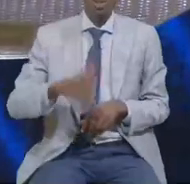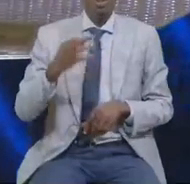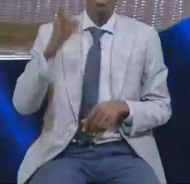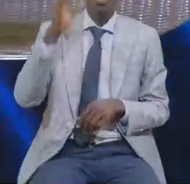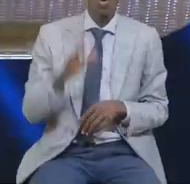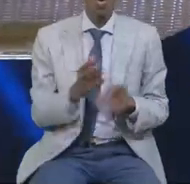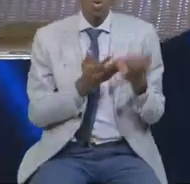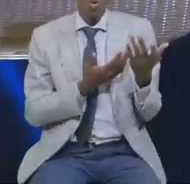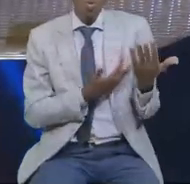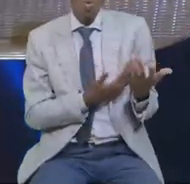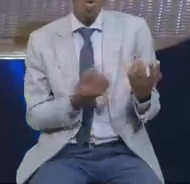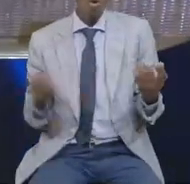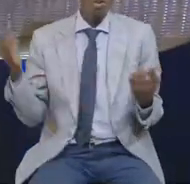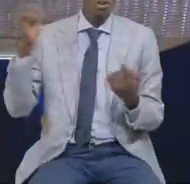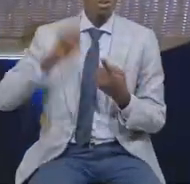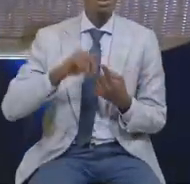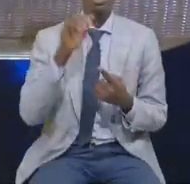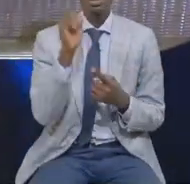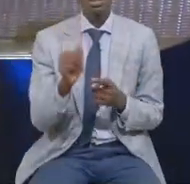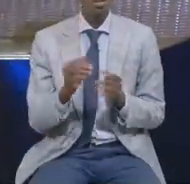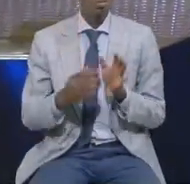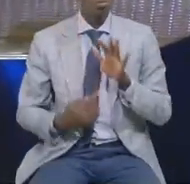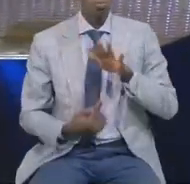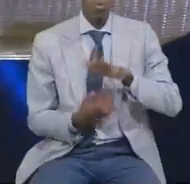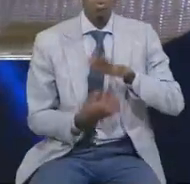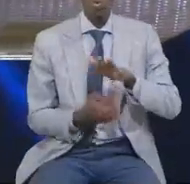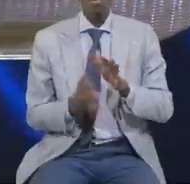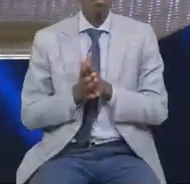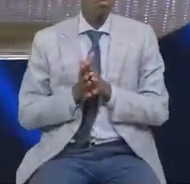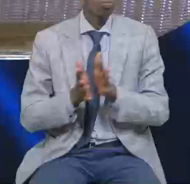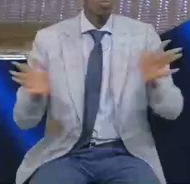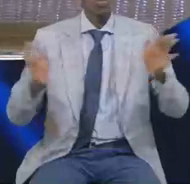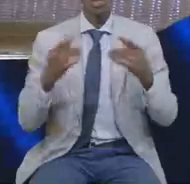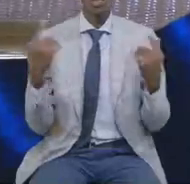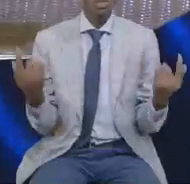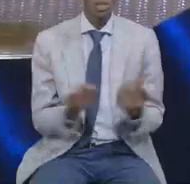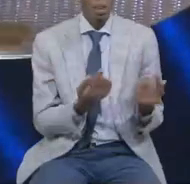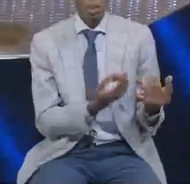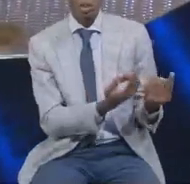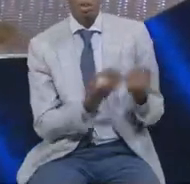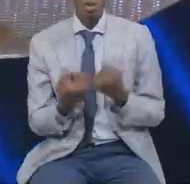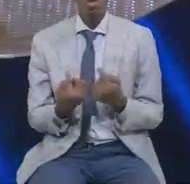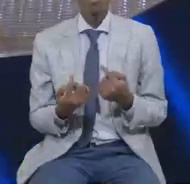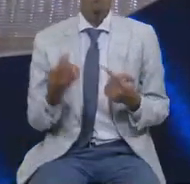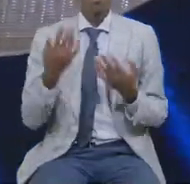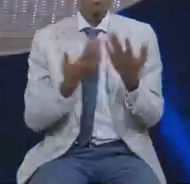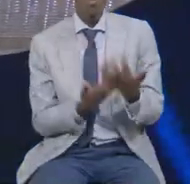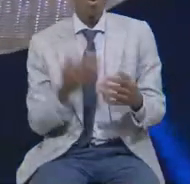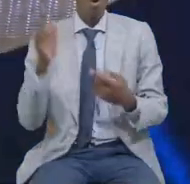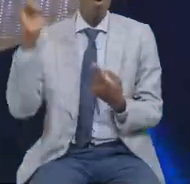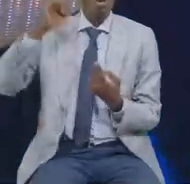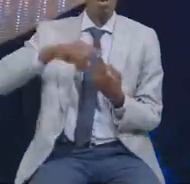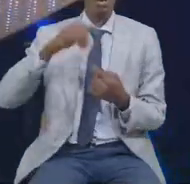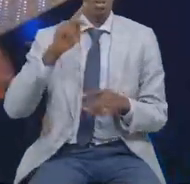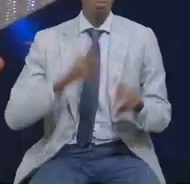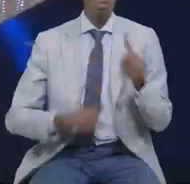un péché flagrant, un péché les secoue. Attendez jusqu'à ce que les gens du